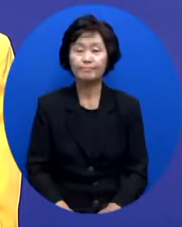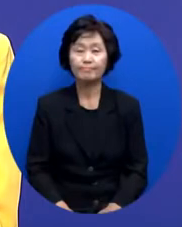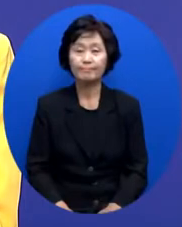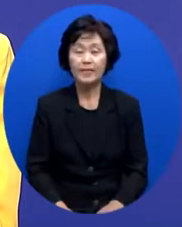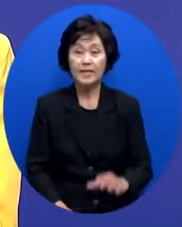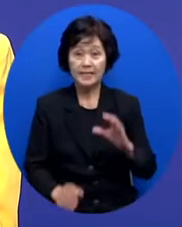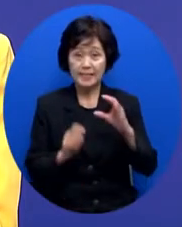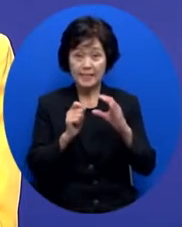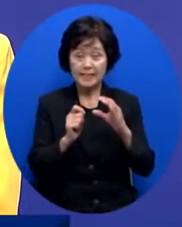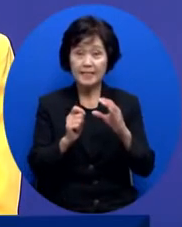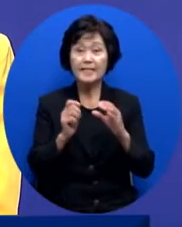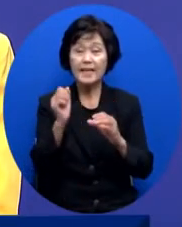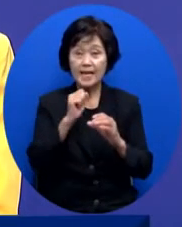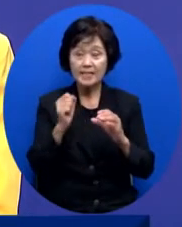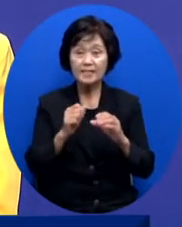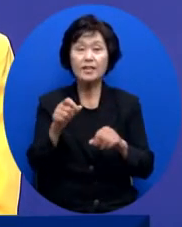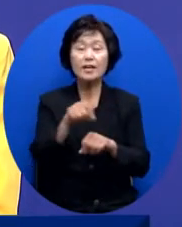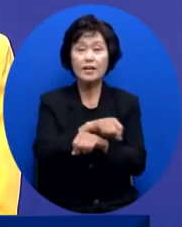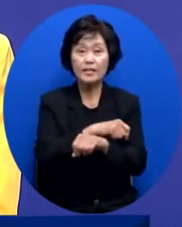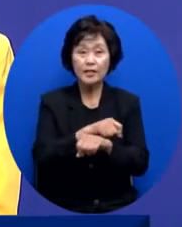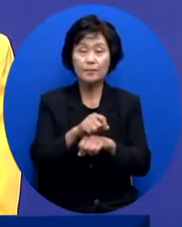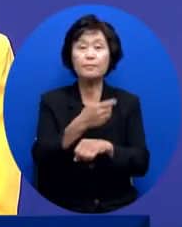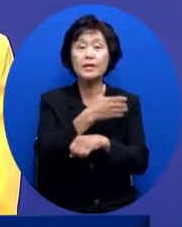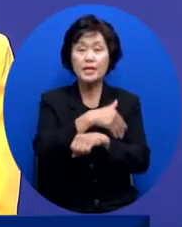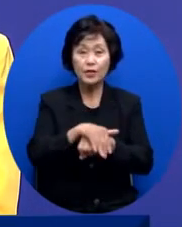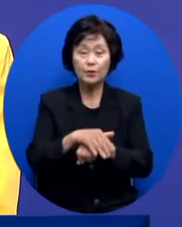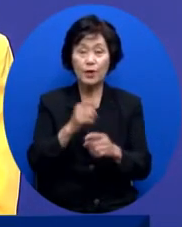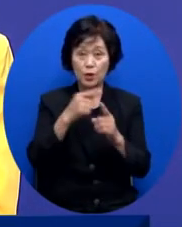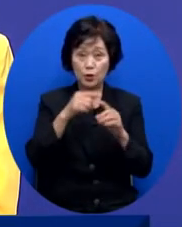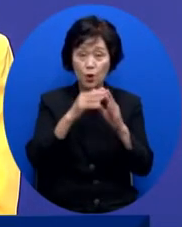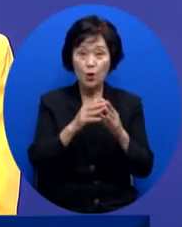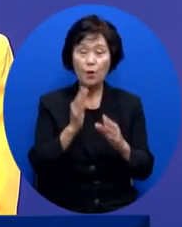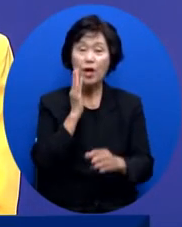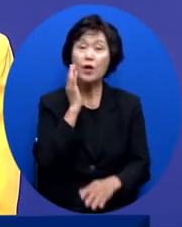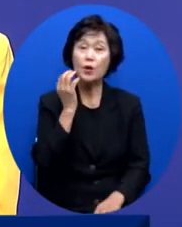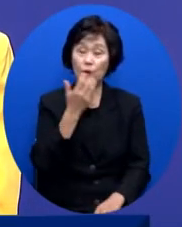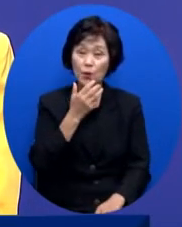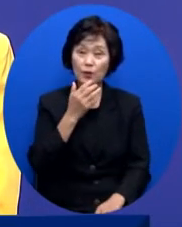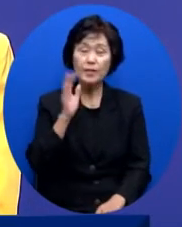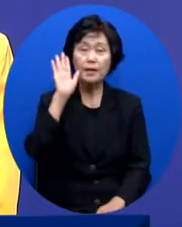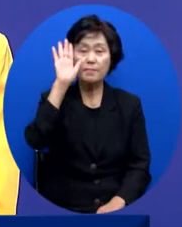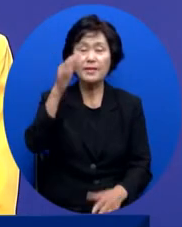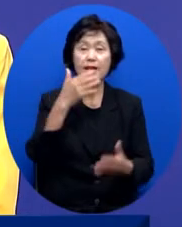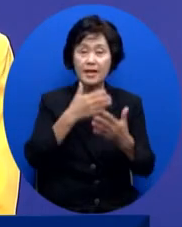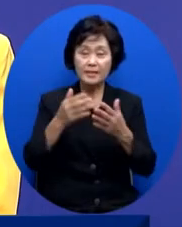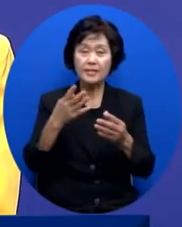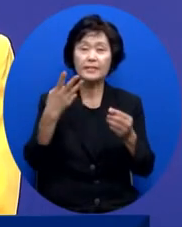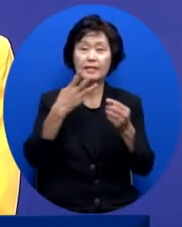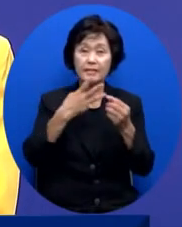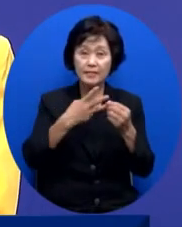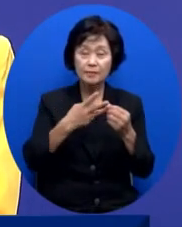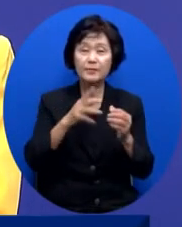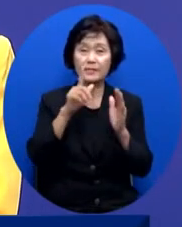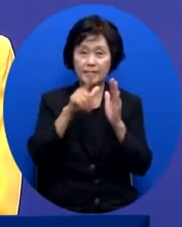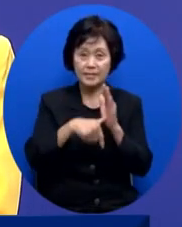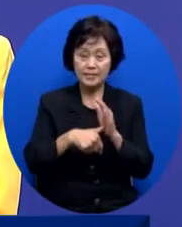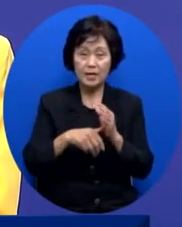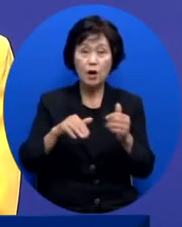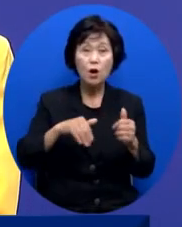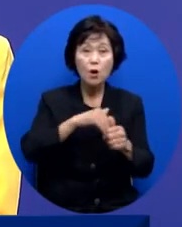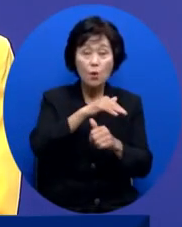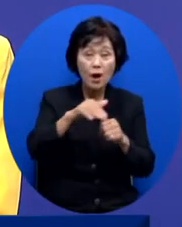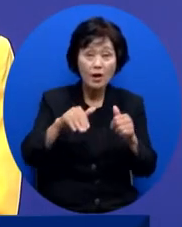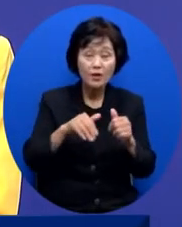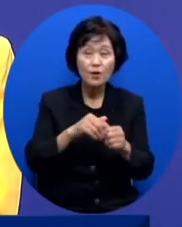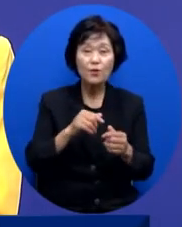cts 특별기획 교회의 녹색 미래를 그리다 세번째 시간입니다 이번에는 기독교의 환경운동을 둘러싼